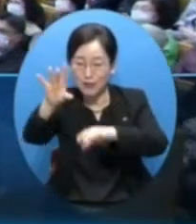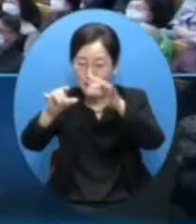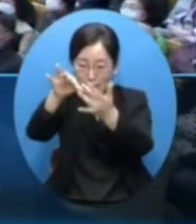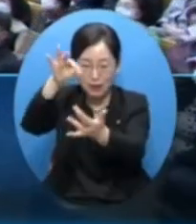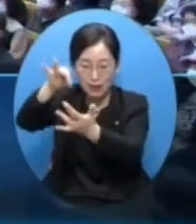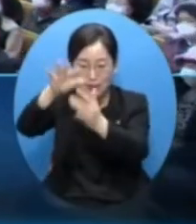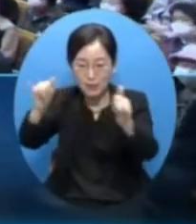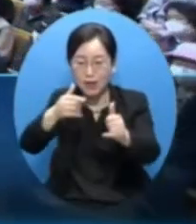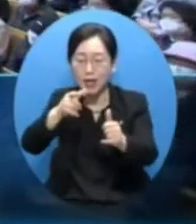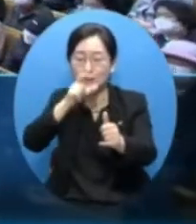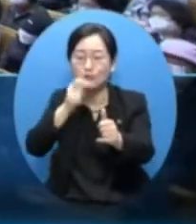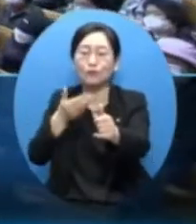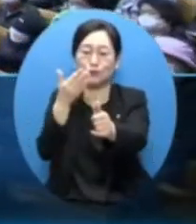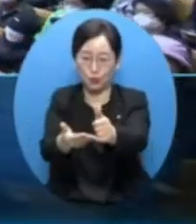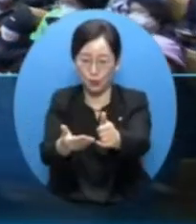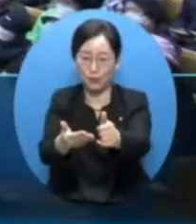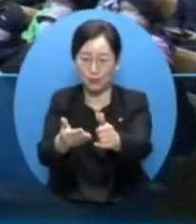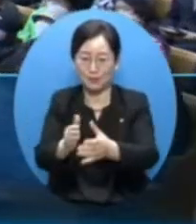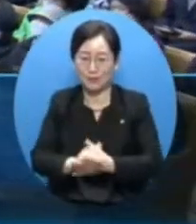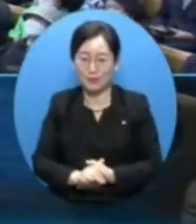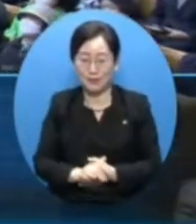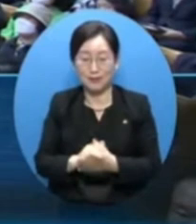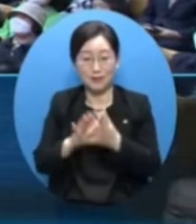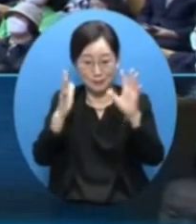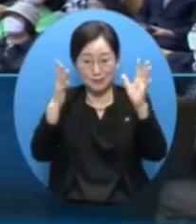것임이라. 할렐루야.